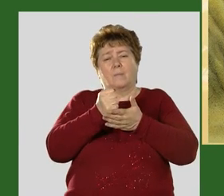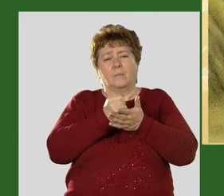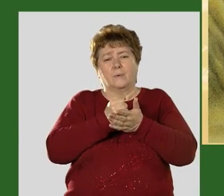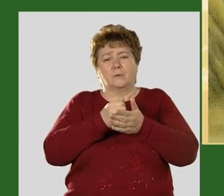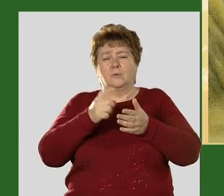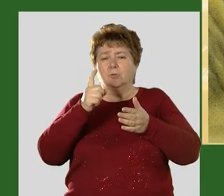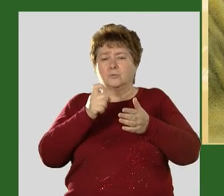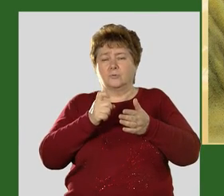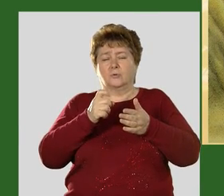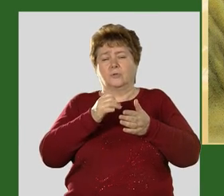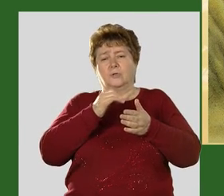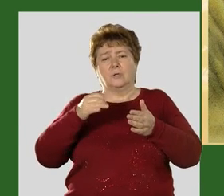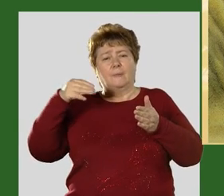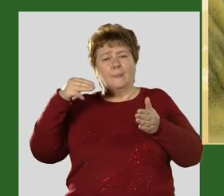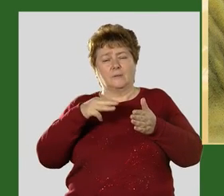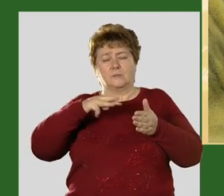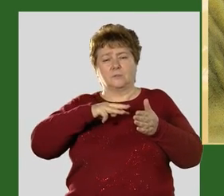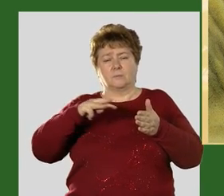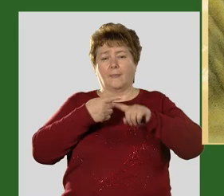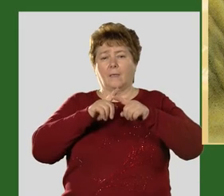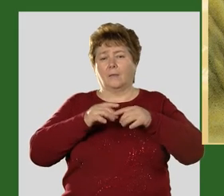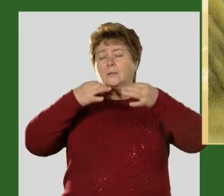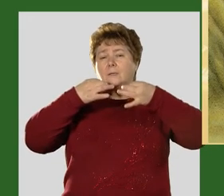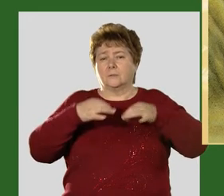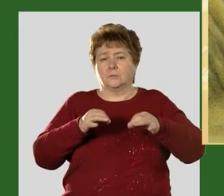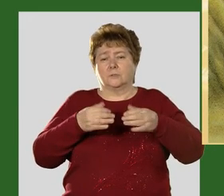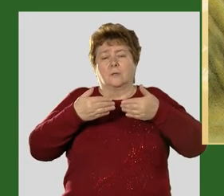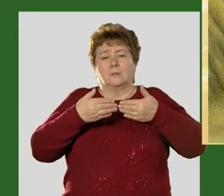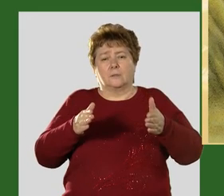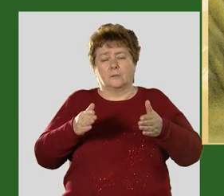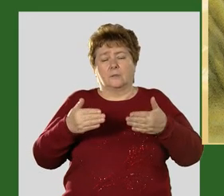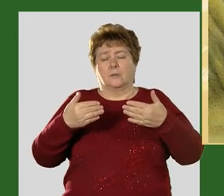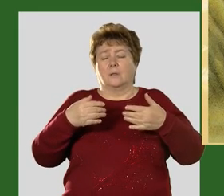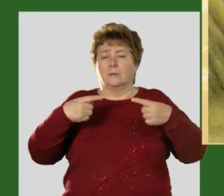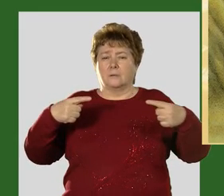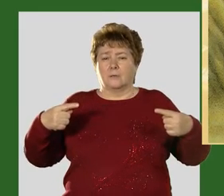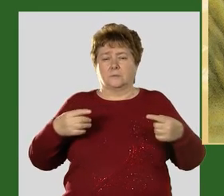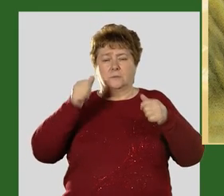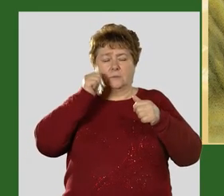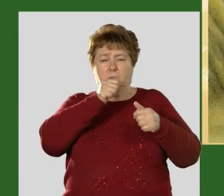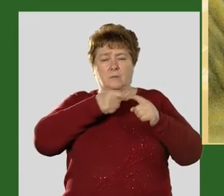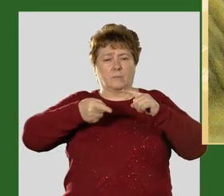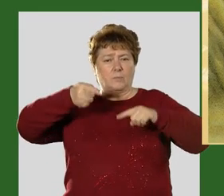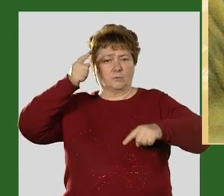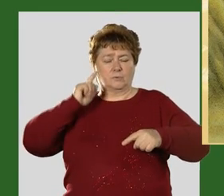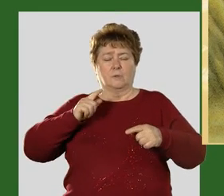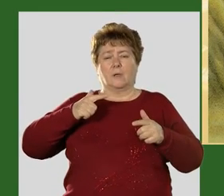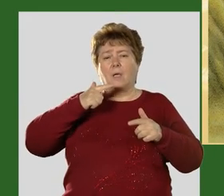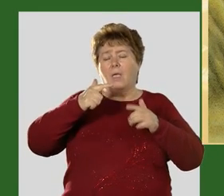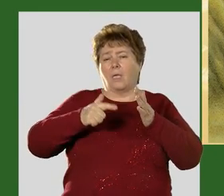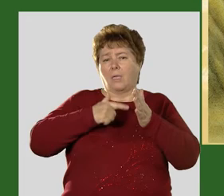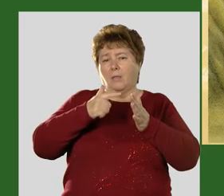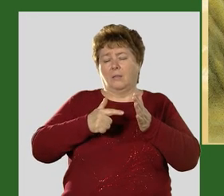на сотни и даже тысячи метров. Это позволило открыть некоторые тайны прошлого